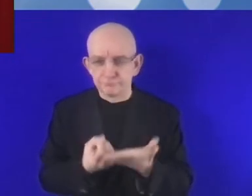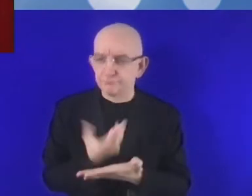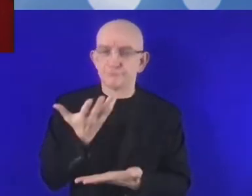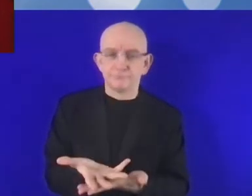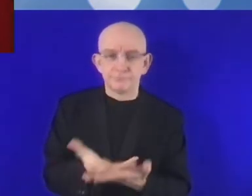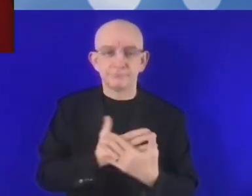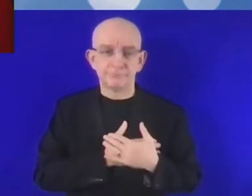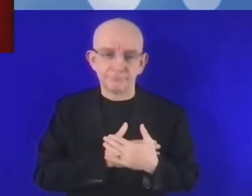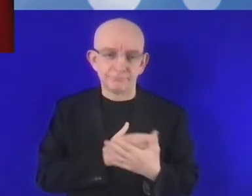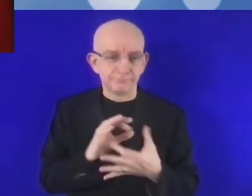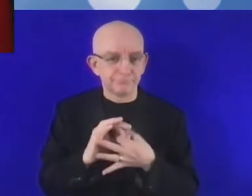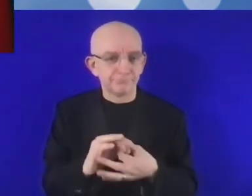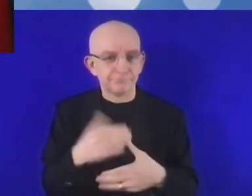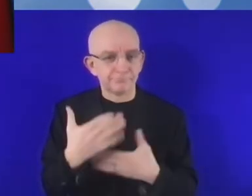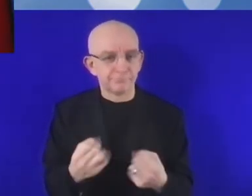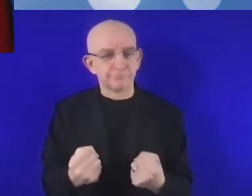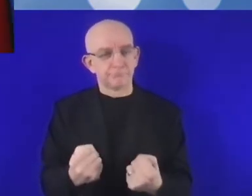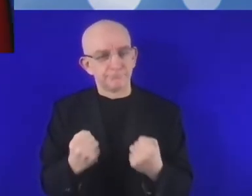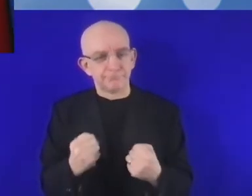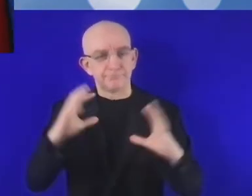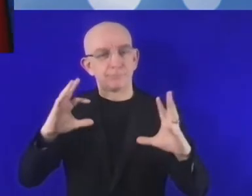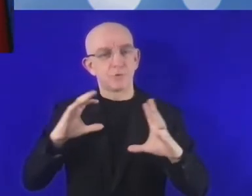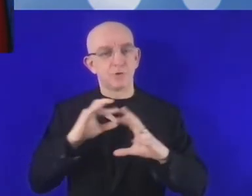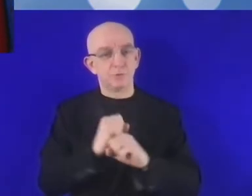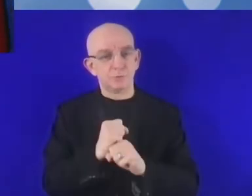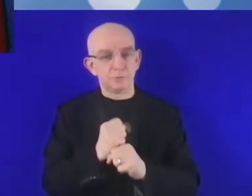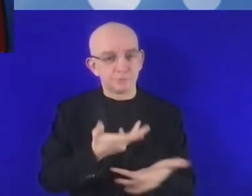عملا مثمرا وعلميا مليئا